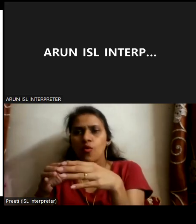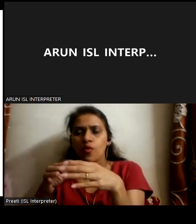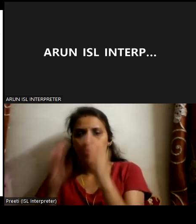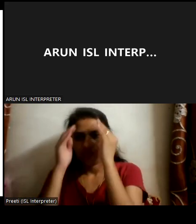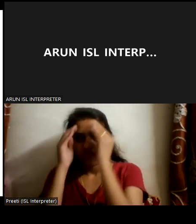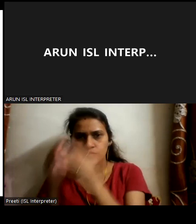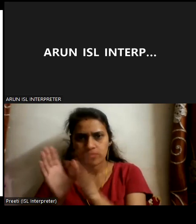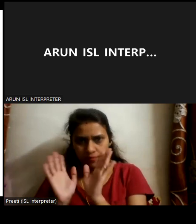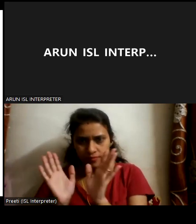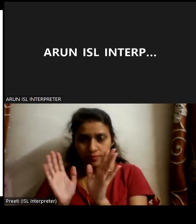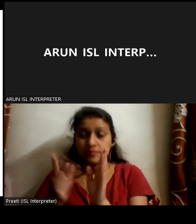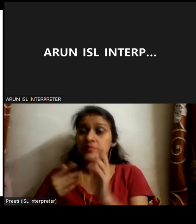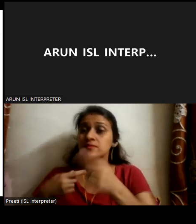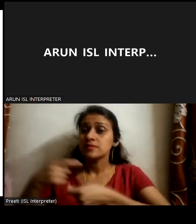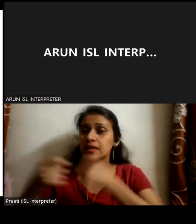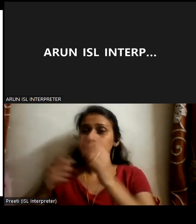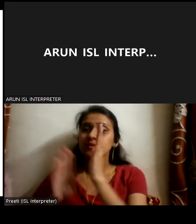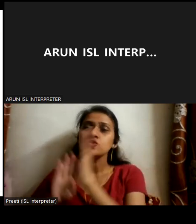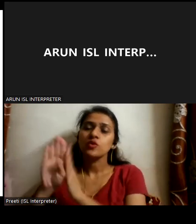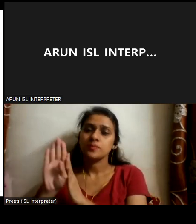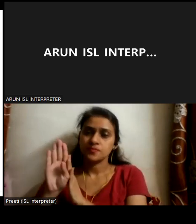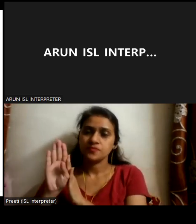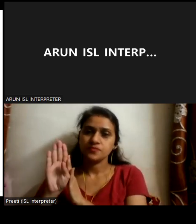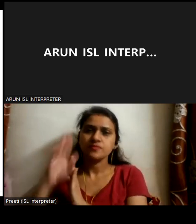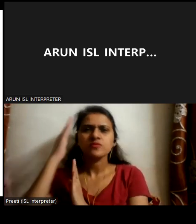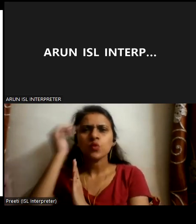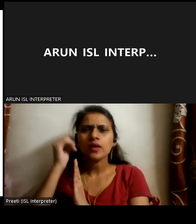एंटरप्राइज डेवलपमेंट, व्हाइल स्किल